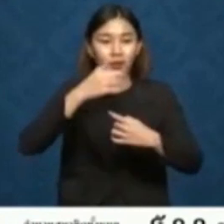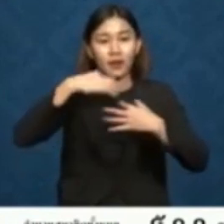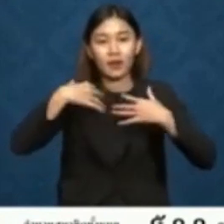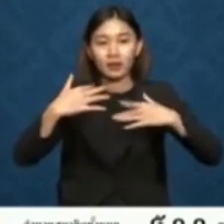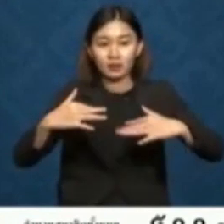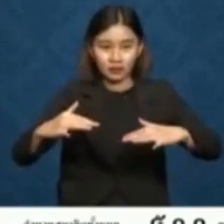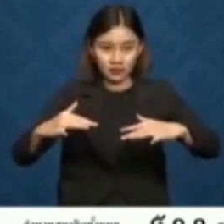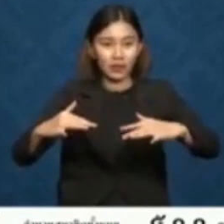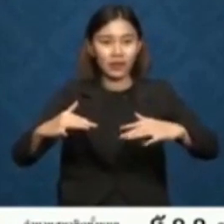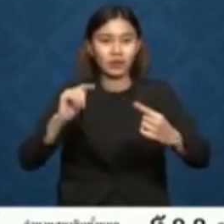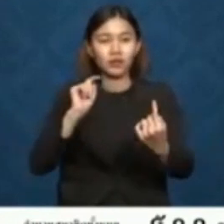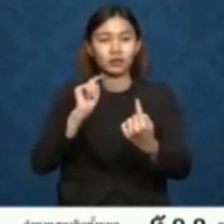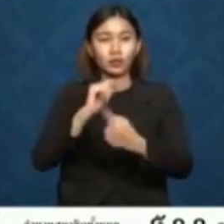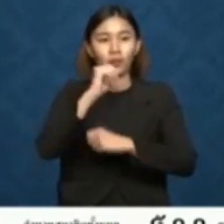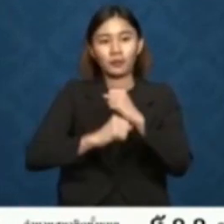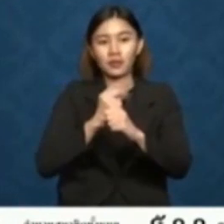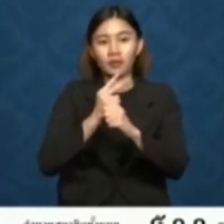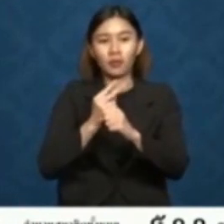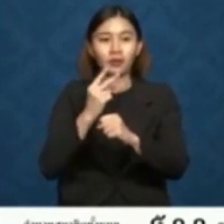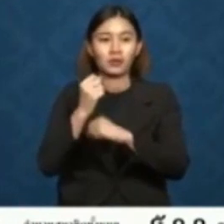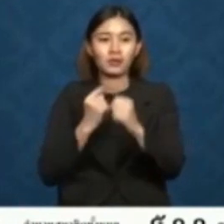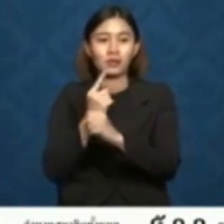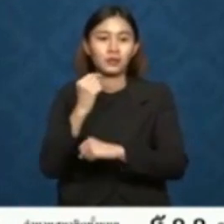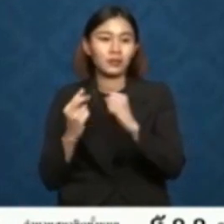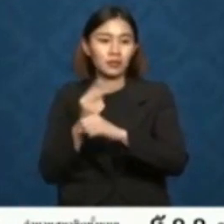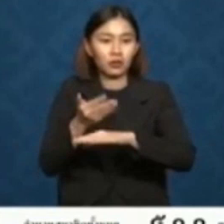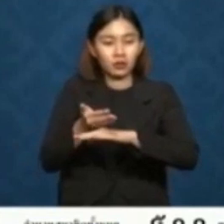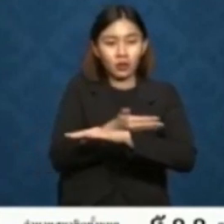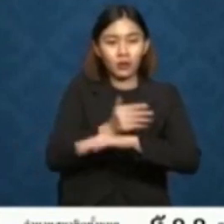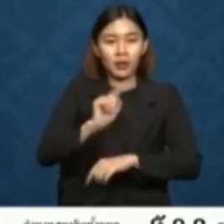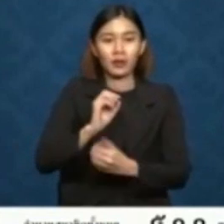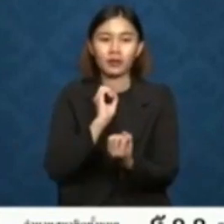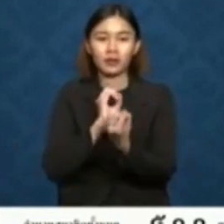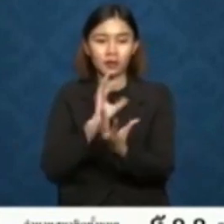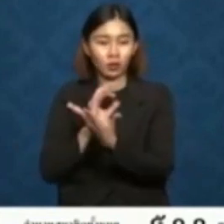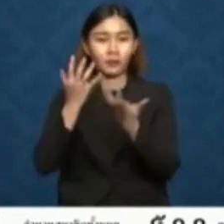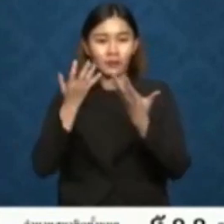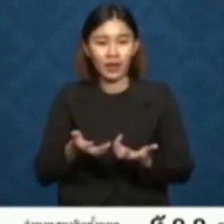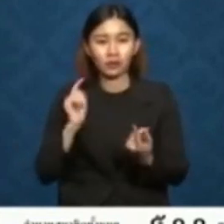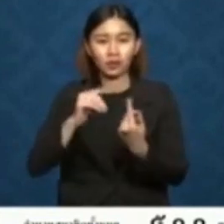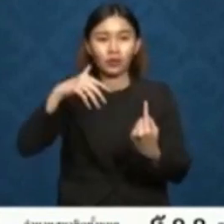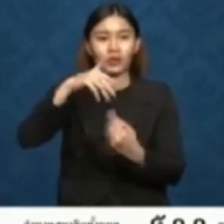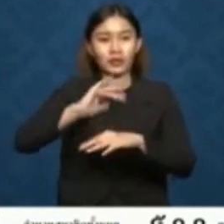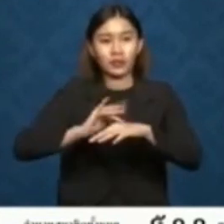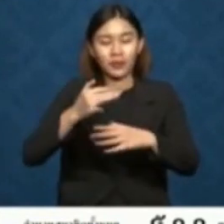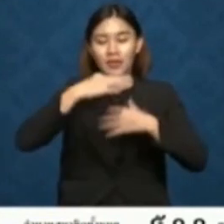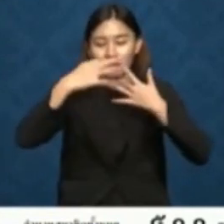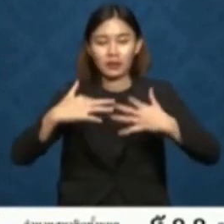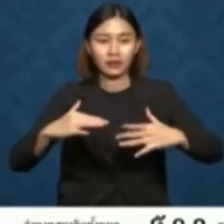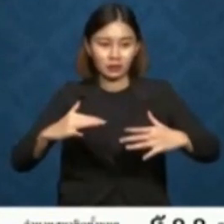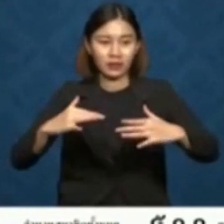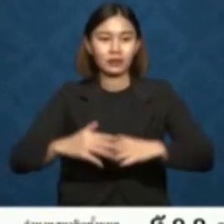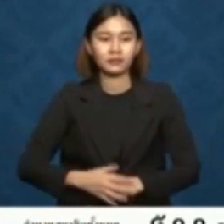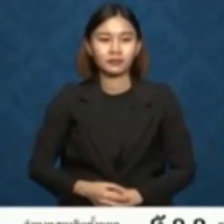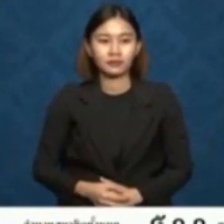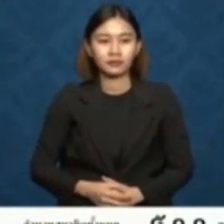ของน้ำมันลงสู่ทะเลเนี่ยเกิดขึ้นนะครับในช่วง 1-2 ปีที่ผ่านมาครับท่านประธานถือว่าส่งผลกระทบอย่างรุนแรงครับต่อธรรม